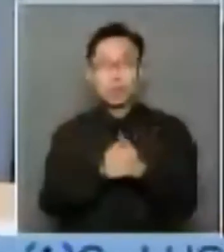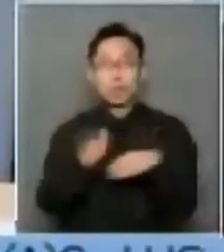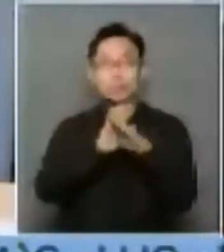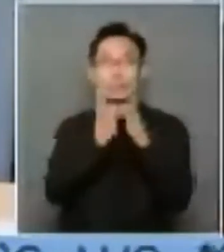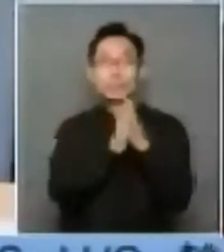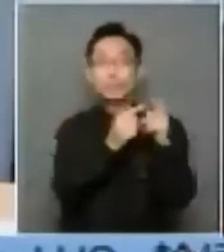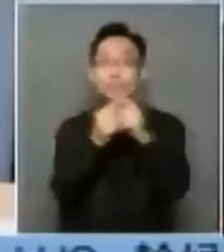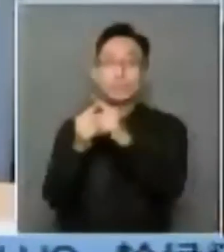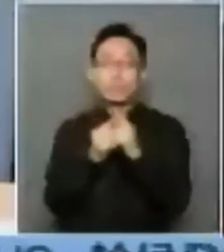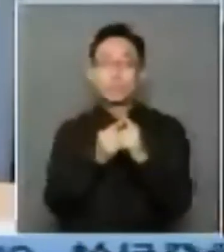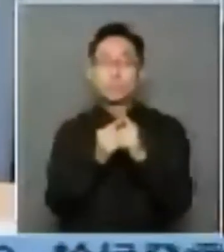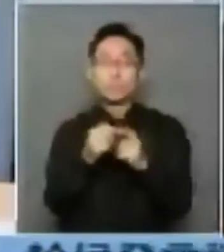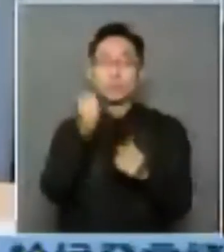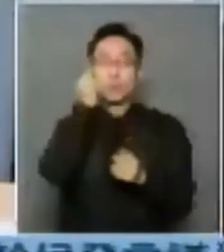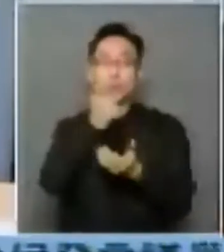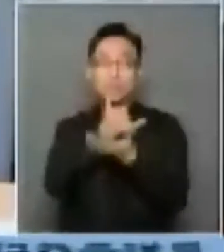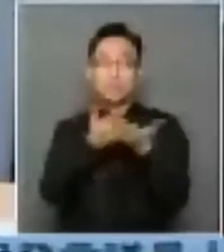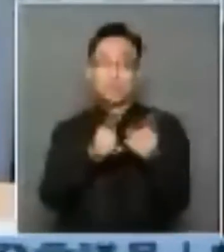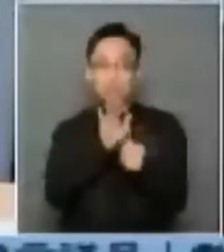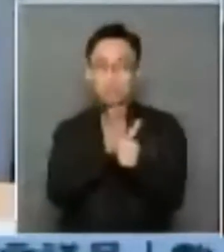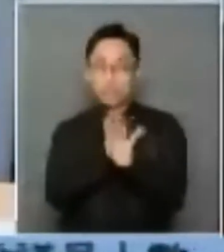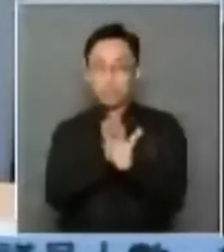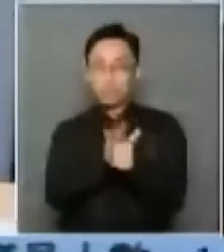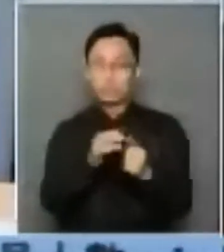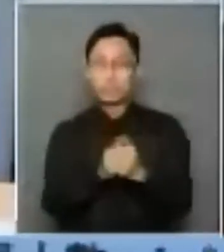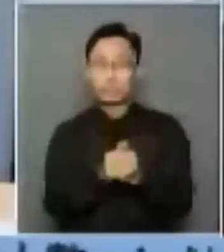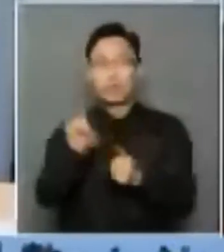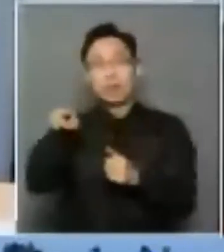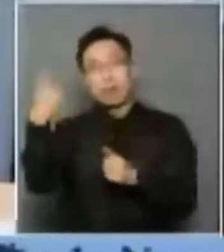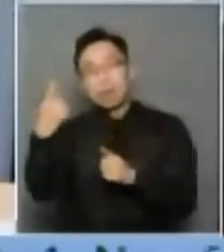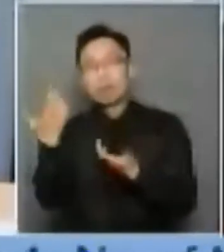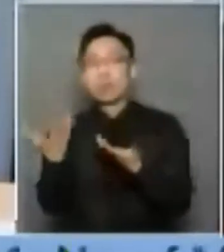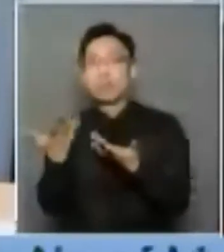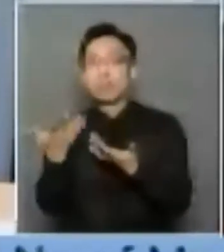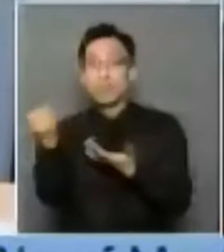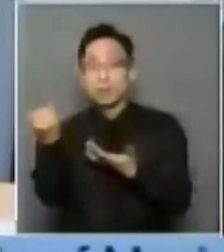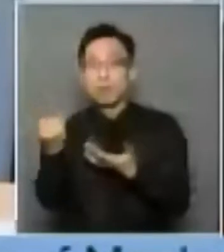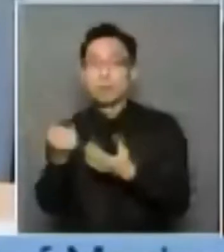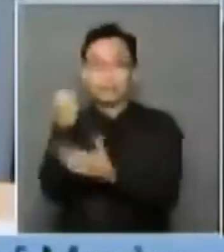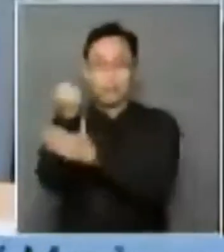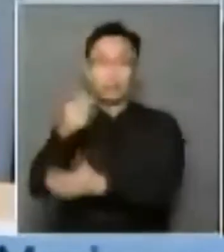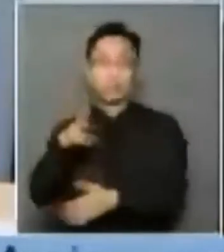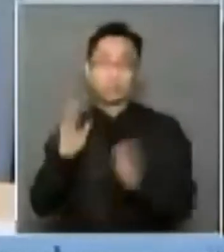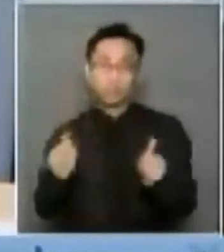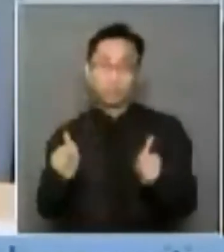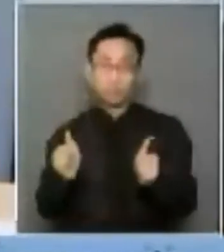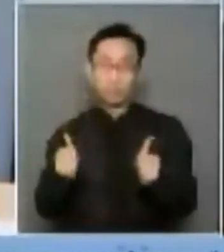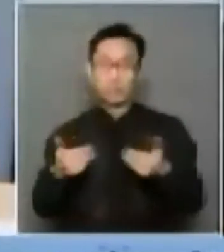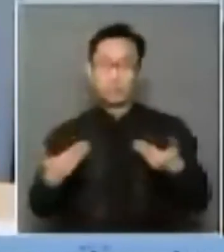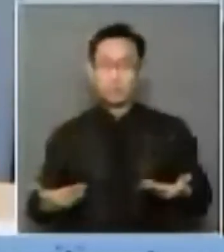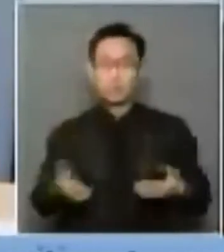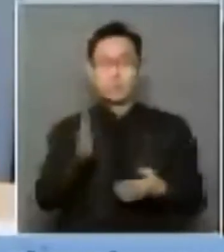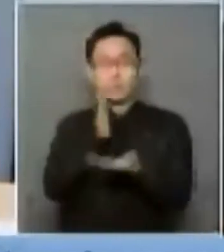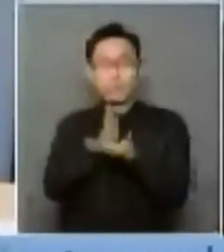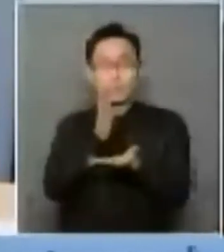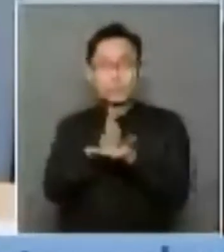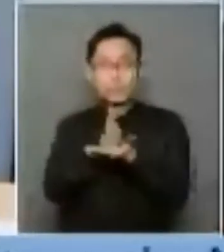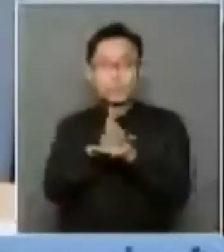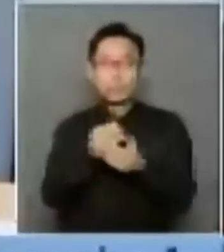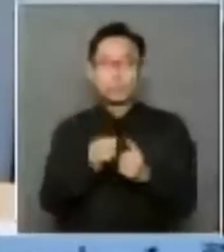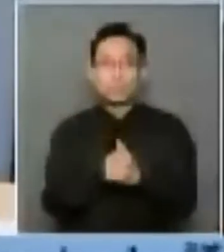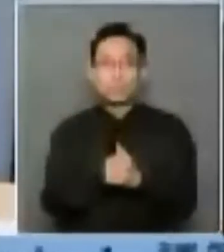保障，還有其他的東西，我們當然會投反對票啦。但今天是不同的嘛，我已經跟你不講